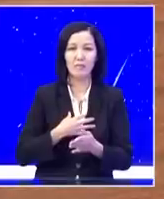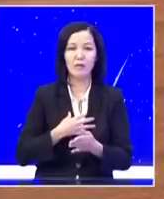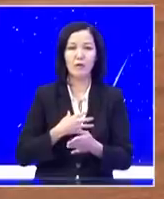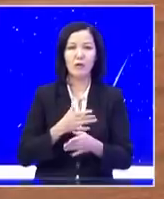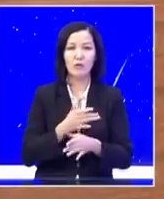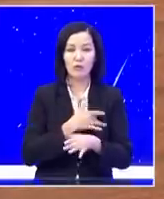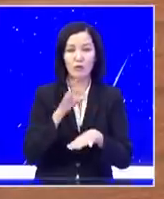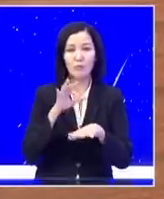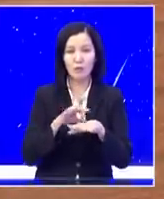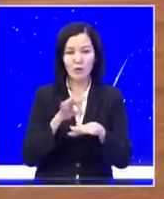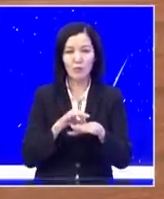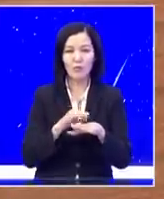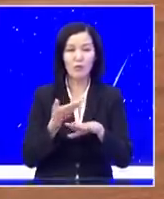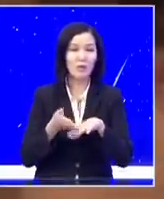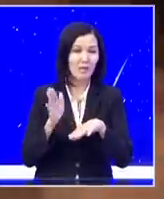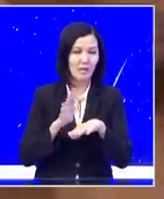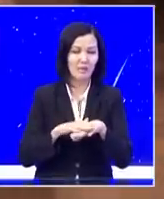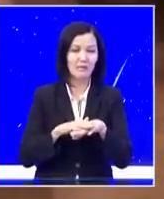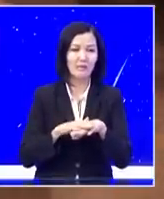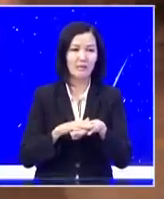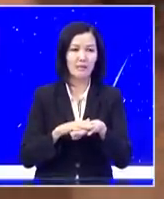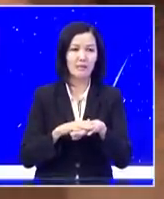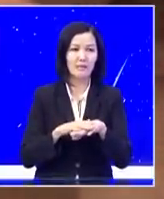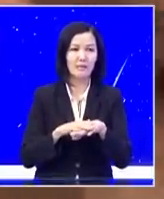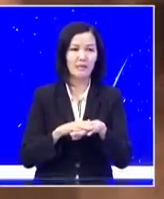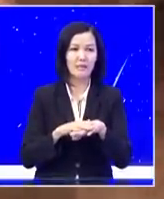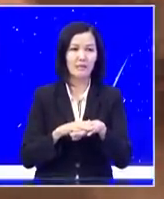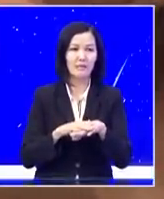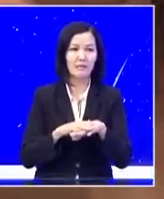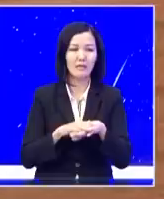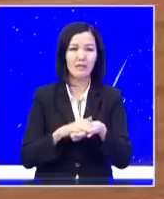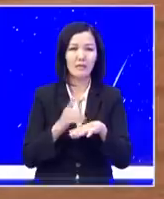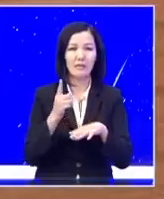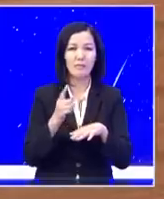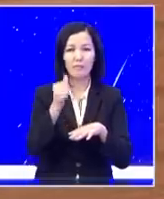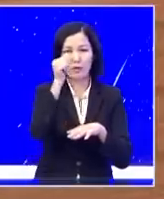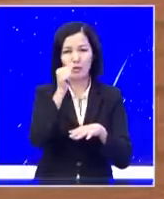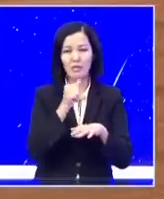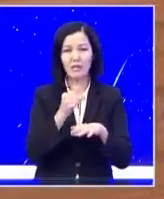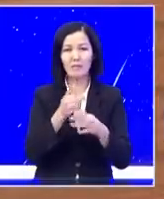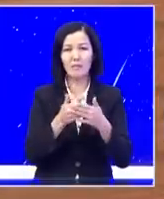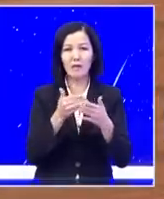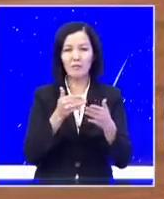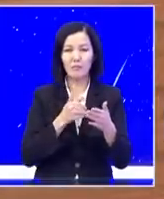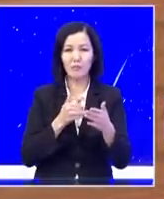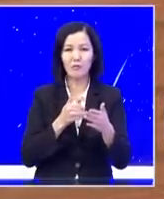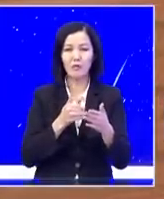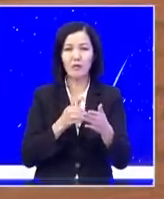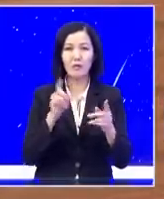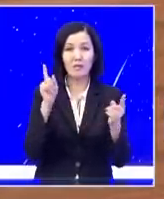ауыр, қай жағынан алғанды да. Соңғы бір жармай бұрын кіріп көңілін сұрап